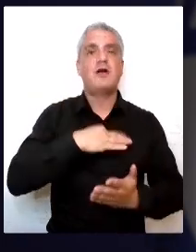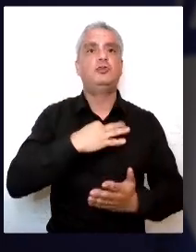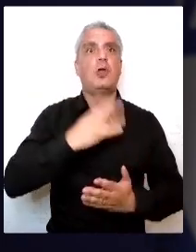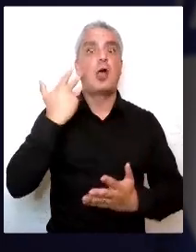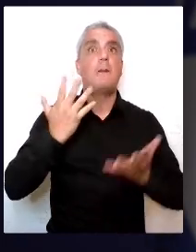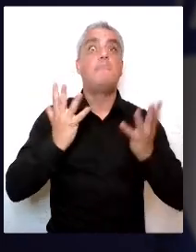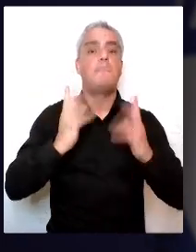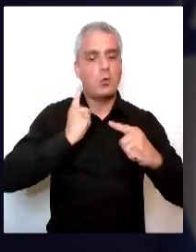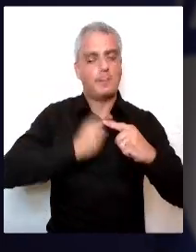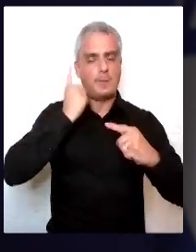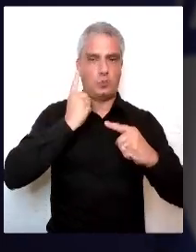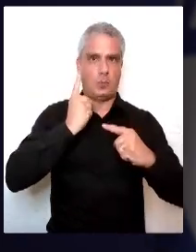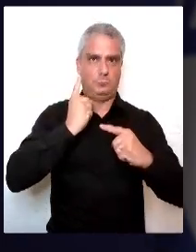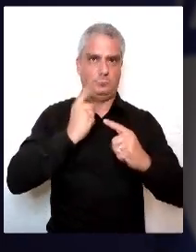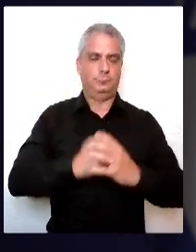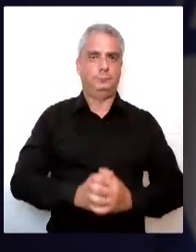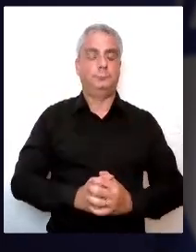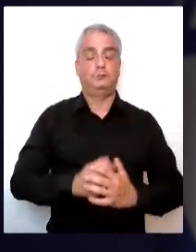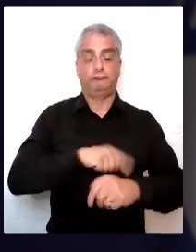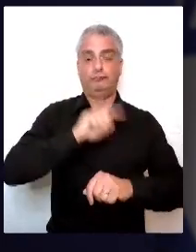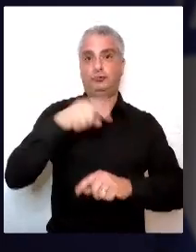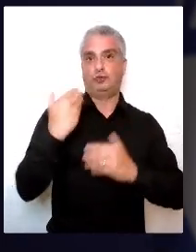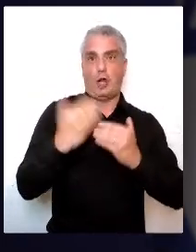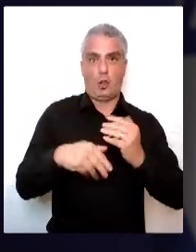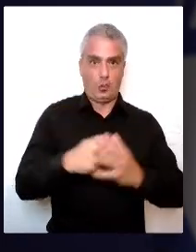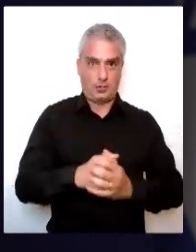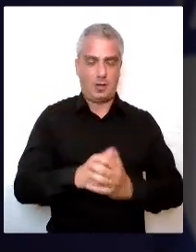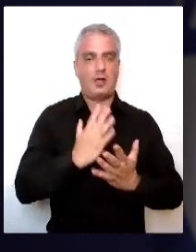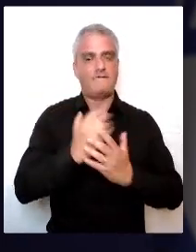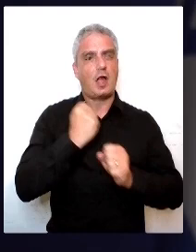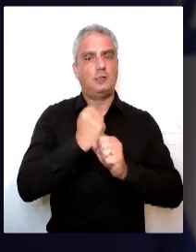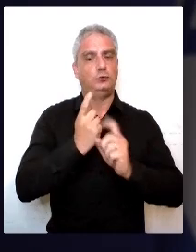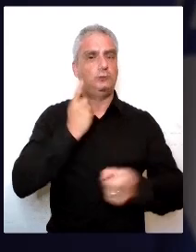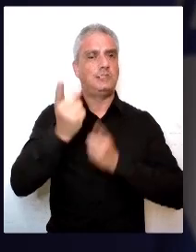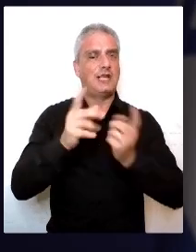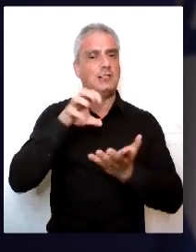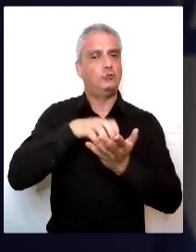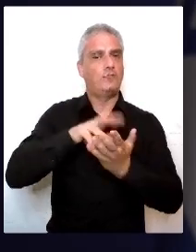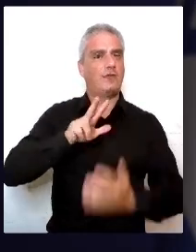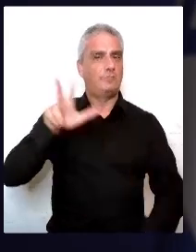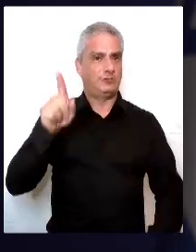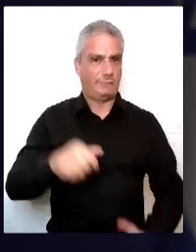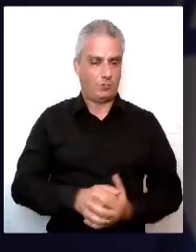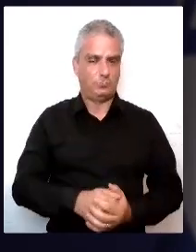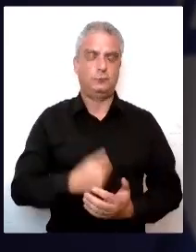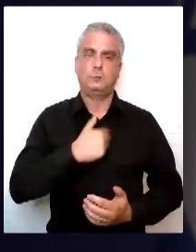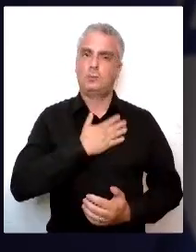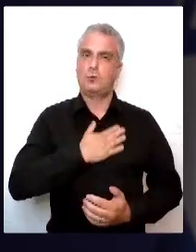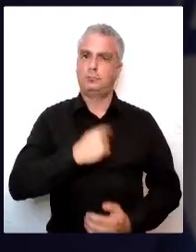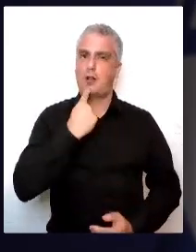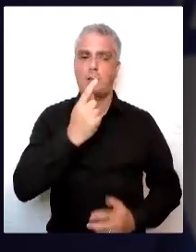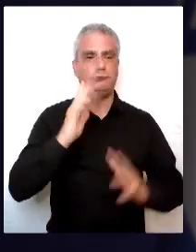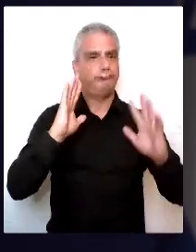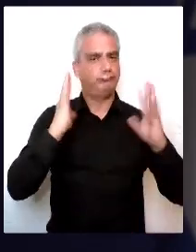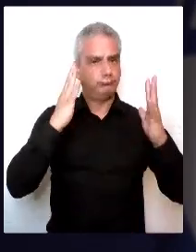מאוד מדוייקת בשעה האחרונה בוצע ירי לעבר ישובי הצפון אני רוצה לציין את תושבי